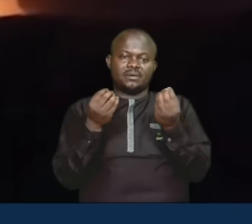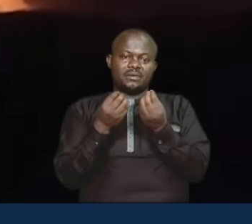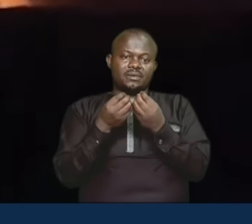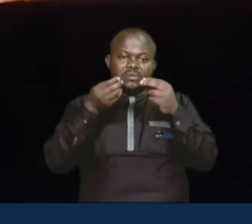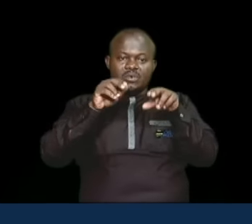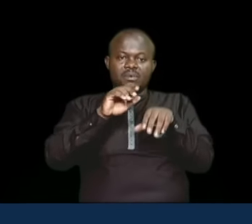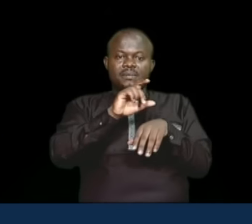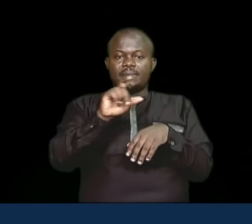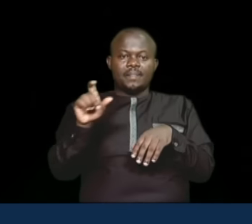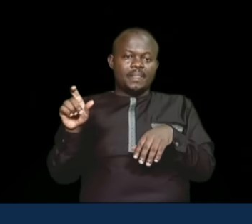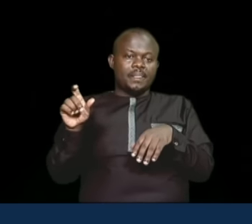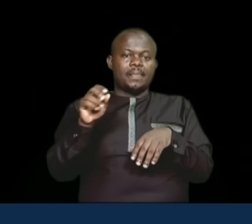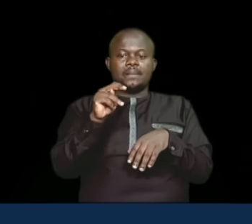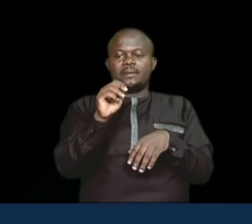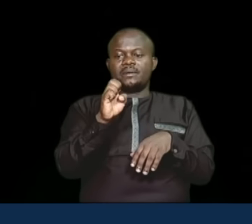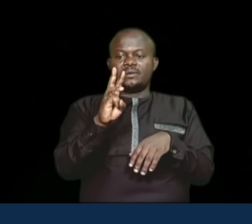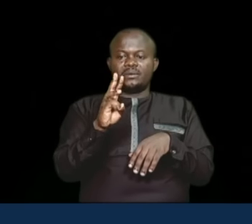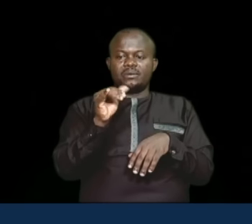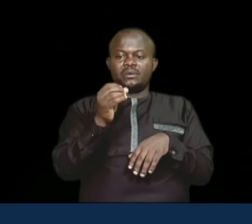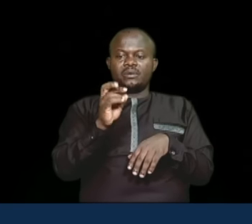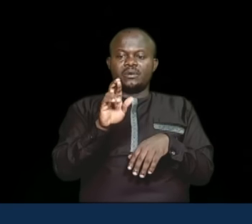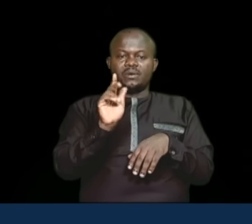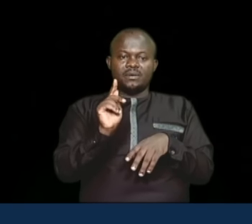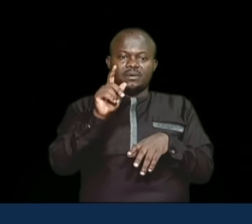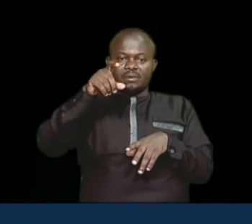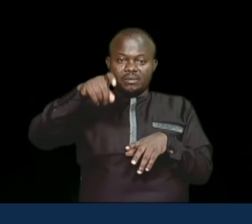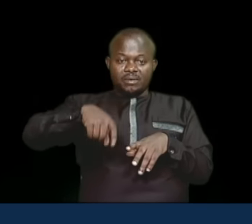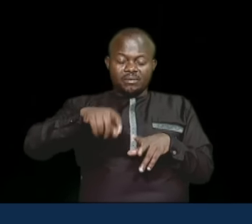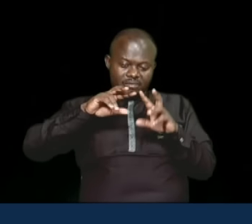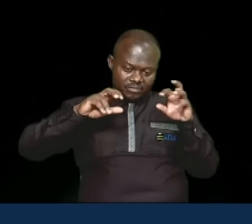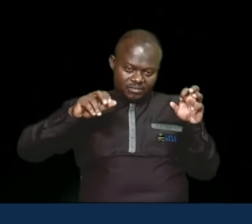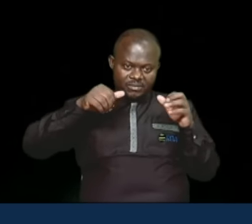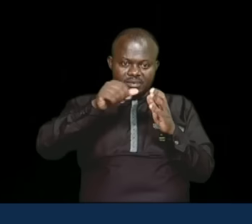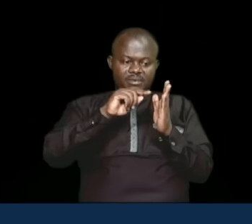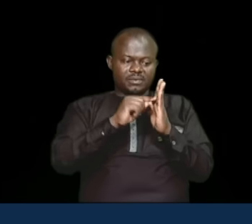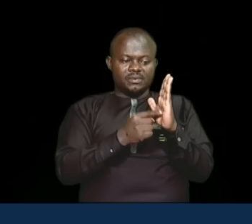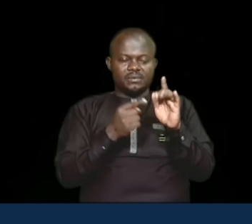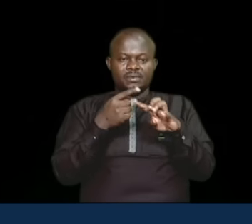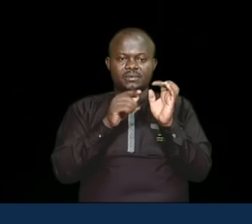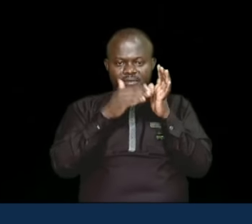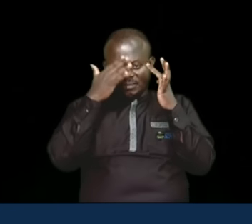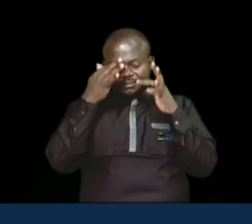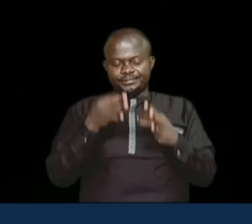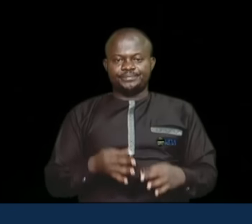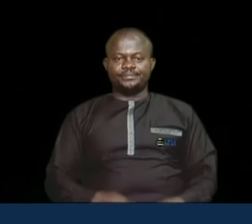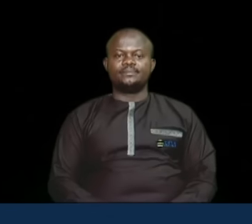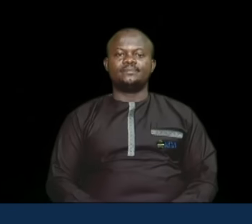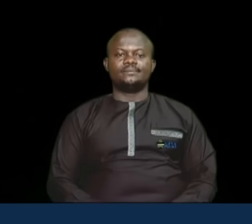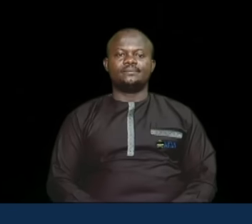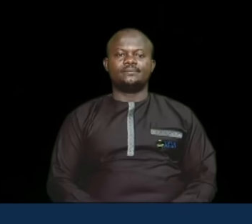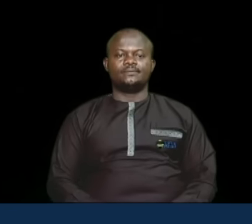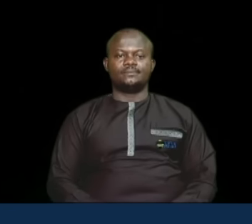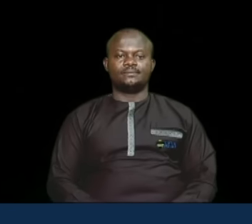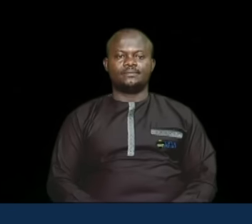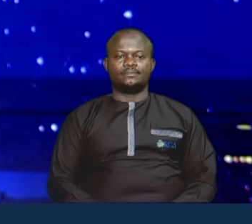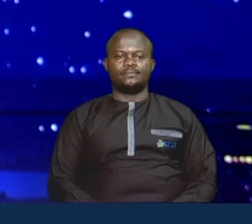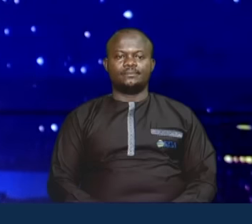iki cyumweru I New York muri Leta Zunze za Amerika ngo bagomba kwiga kuri iyi ngingo kandi bakayifataho umwanzuro